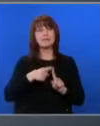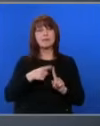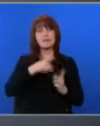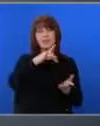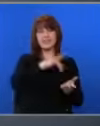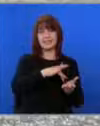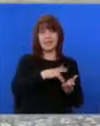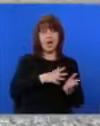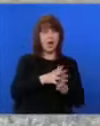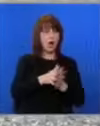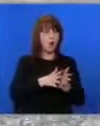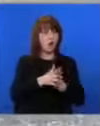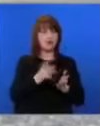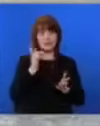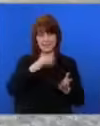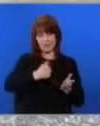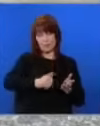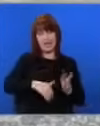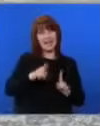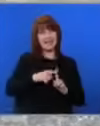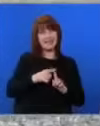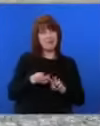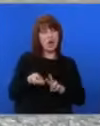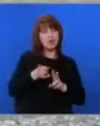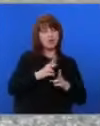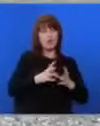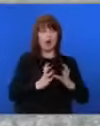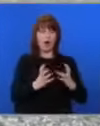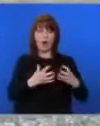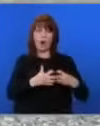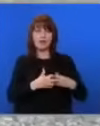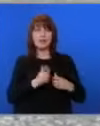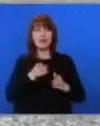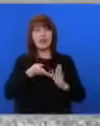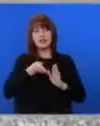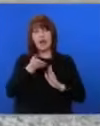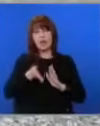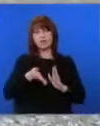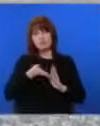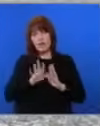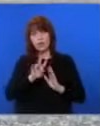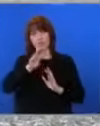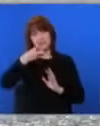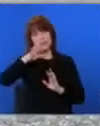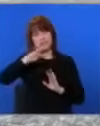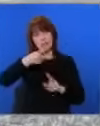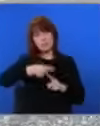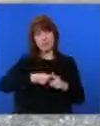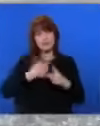хората, след като са трансплантирани, да могат да ходят на всеки 3-4 месеца на